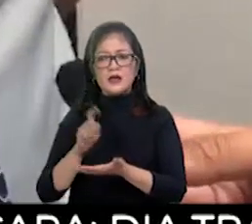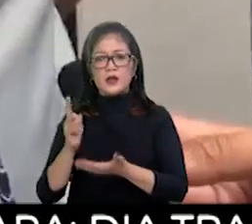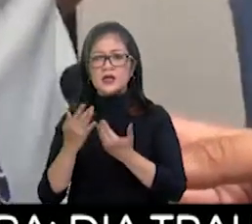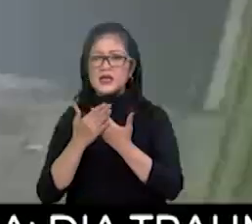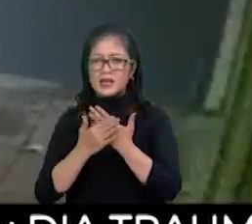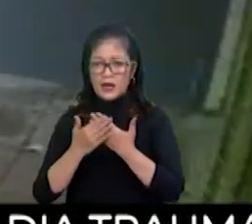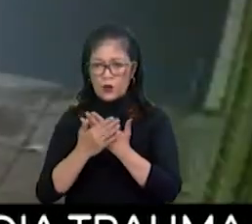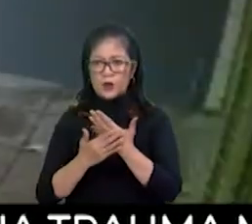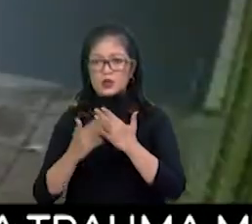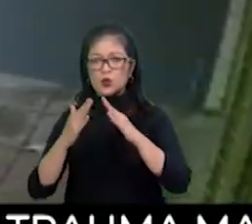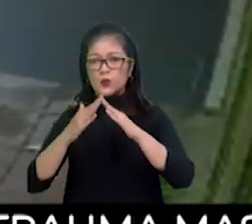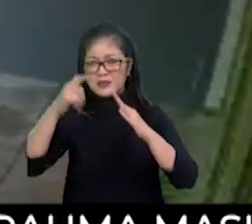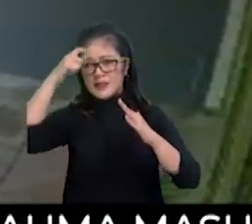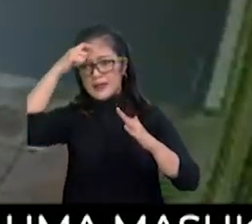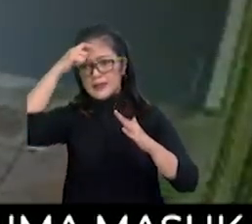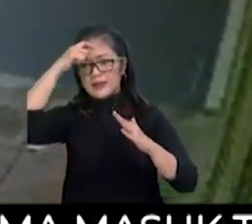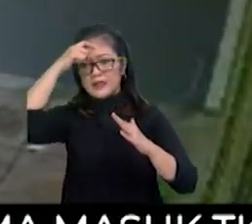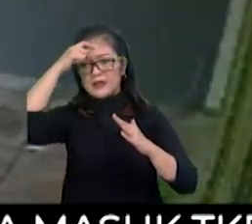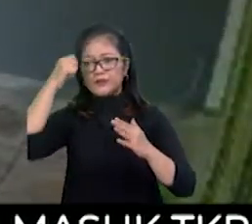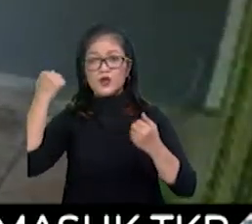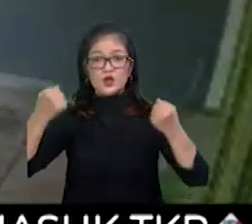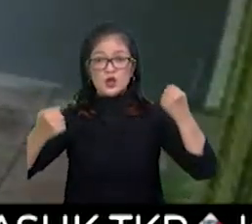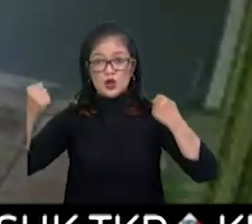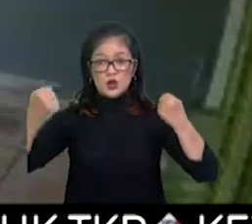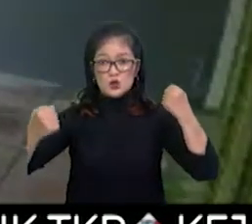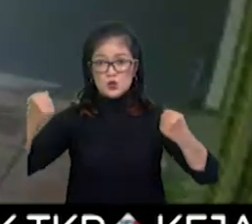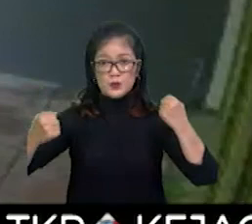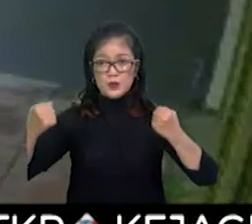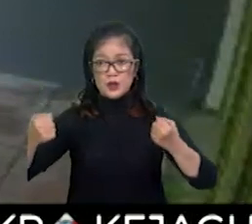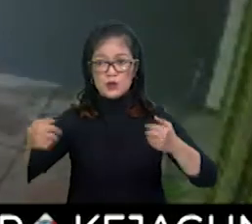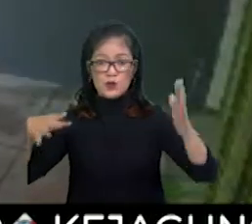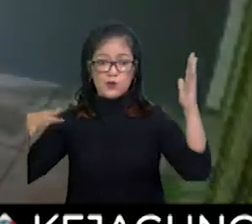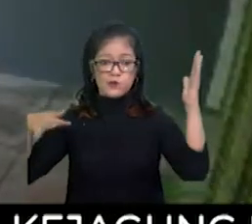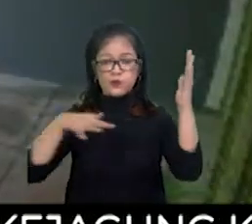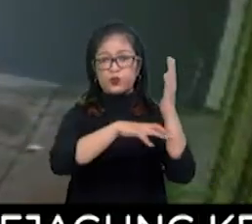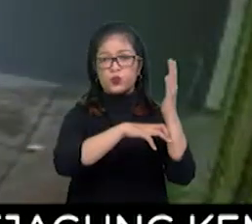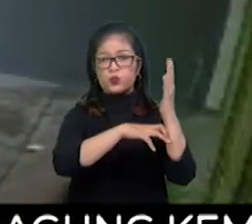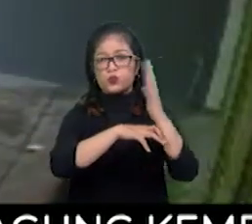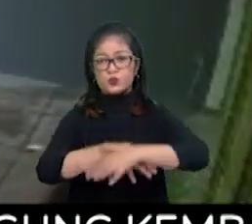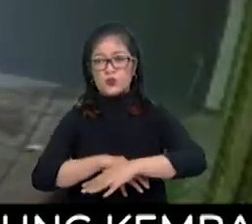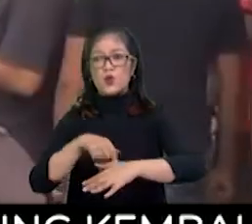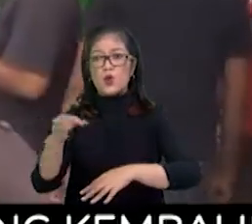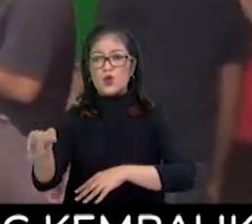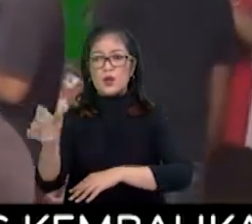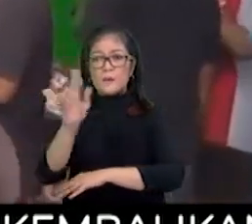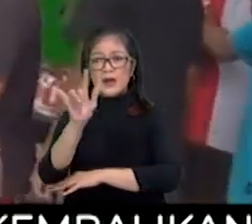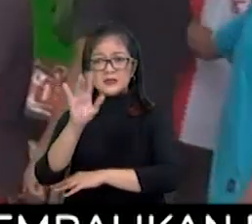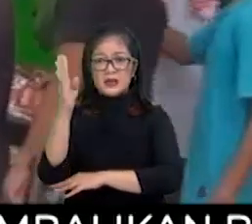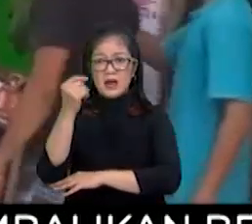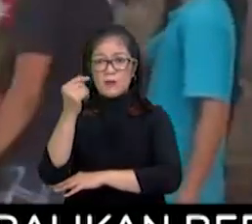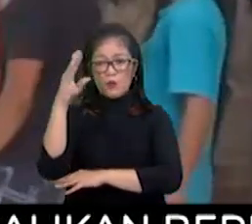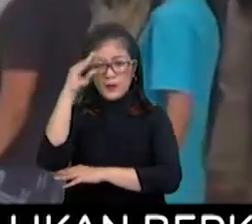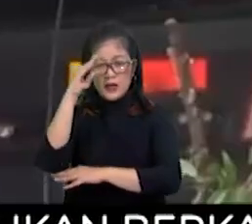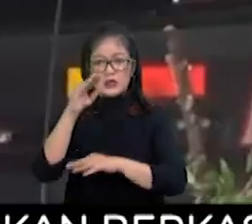kepada rumah sakit. Kecelakaan maut truk trailer menabrak menara telepon seluler di Jalan Sultan Agung Ramapasung Kota Bekasi Rabu pagi menewaskan 10